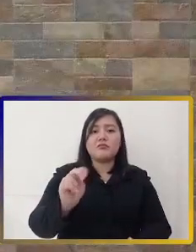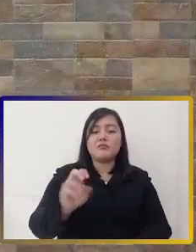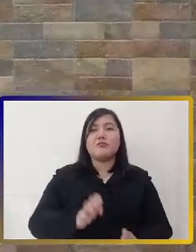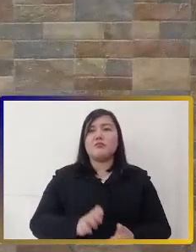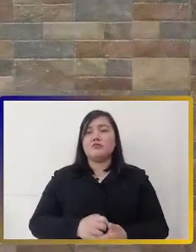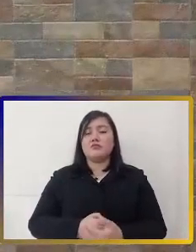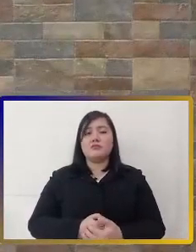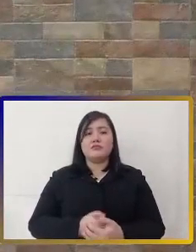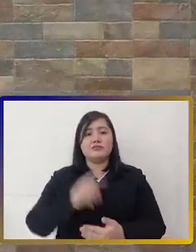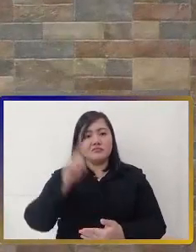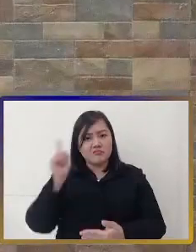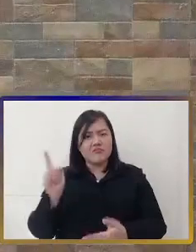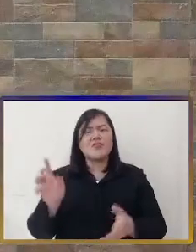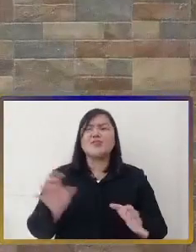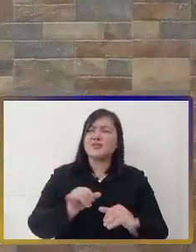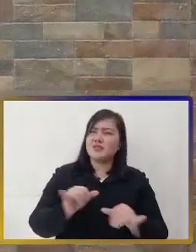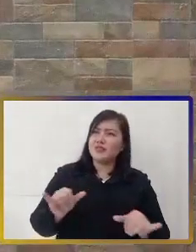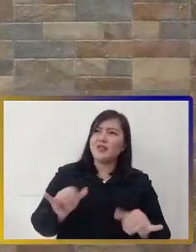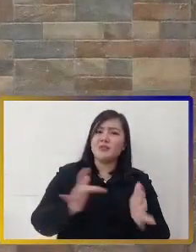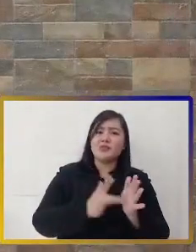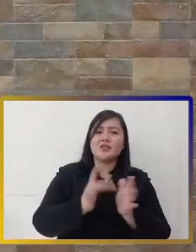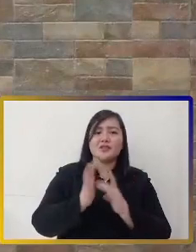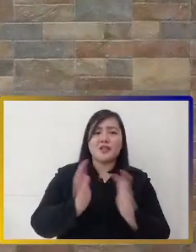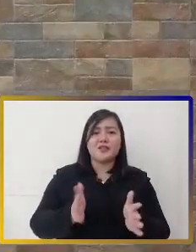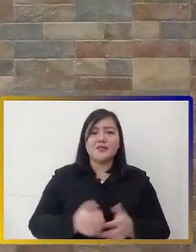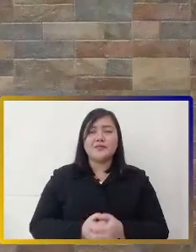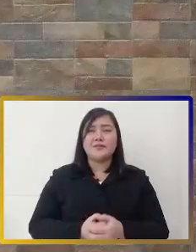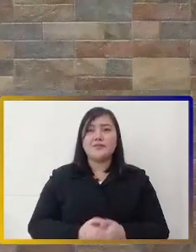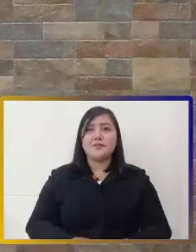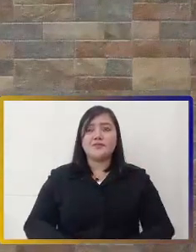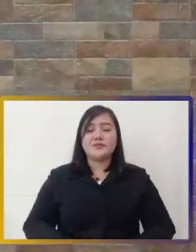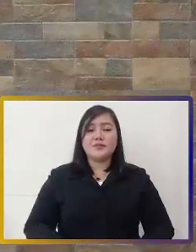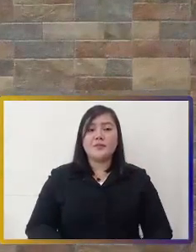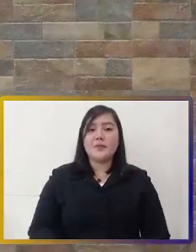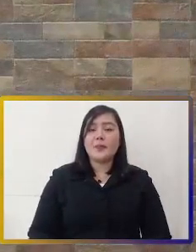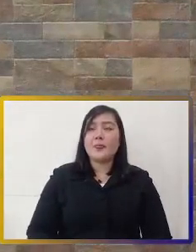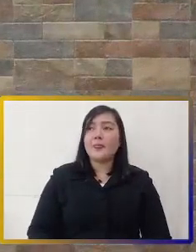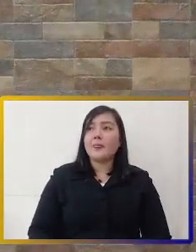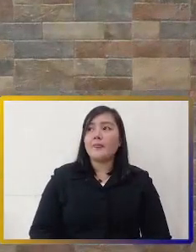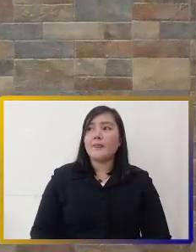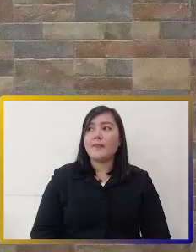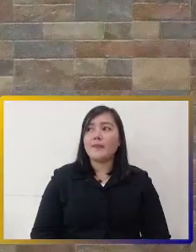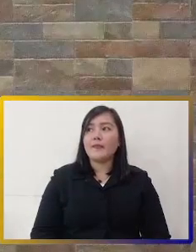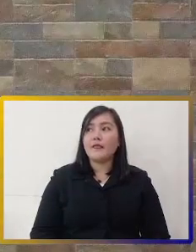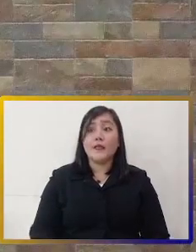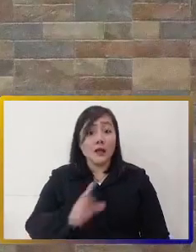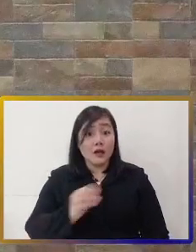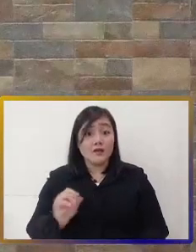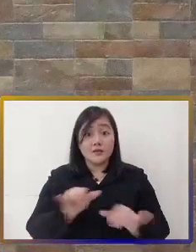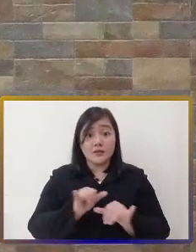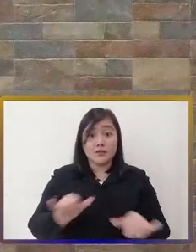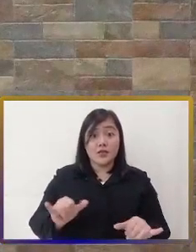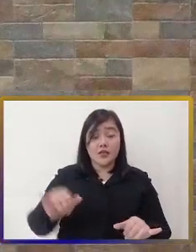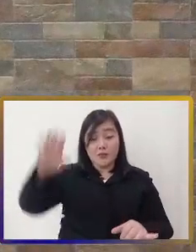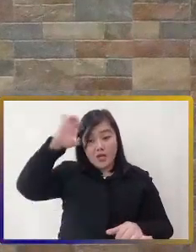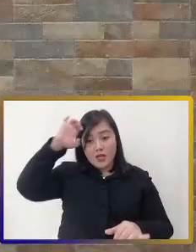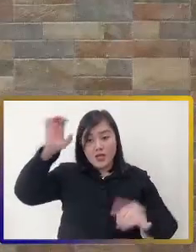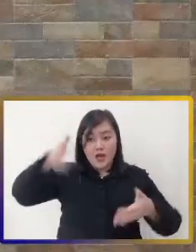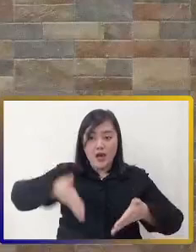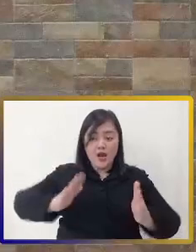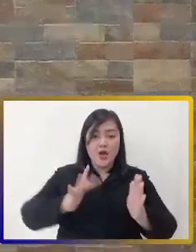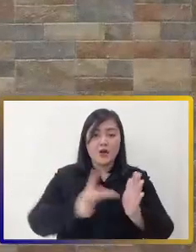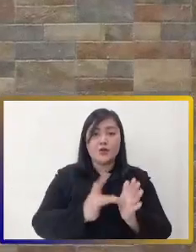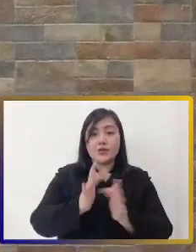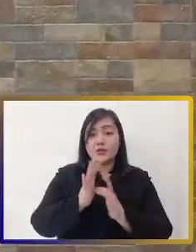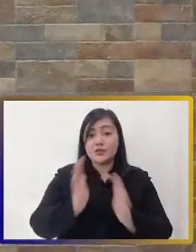niya na nga yung Christianity. In fact, mga kapatid, sa history, pinayagan niya na rin ang Christianity to be practiced. Christianity sa